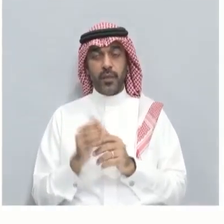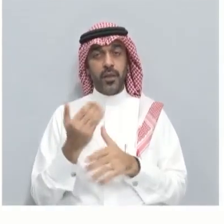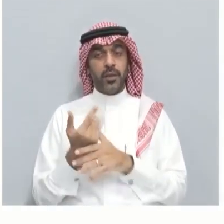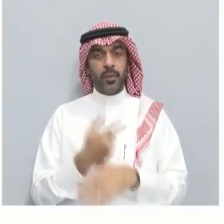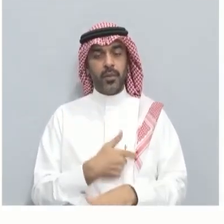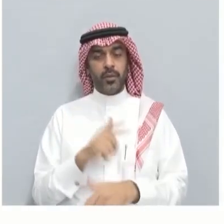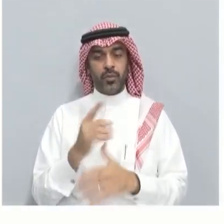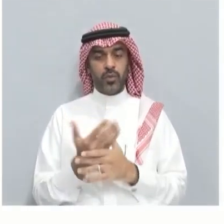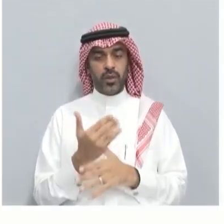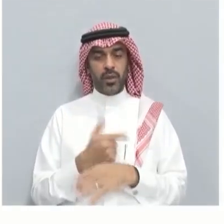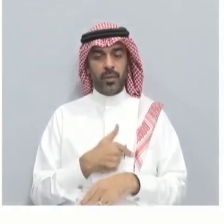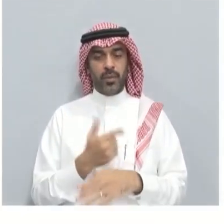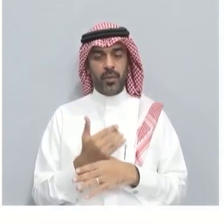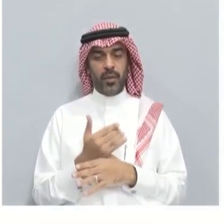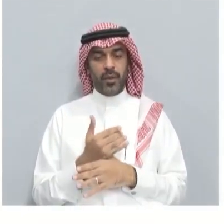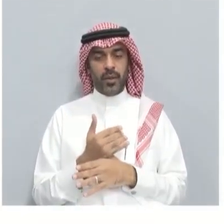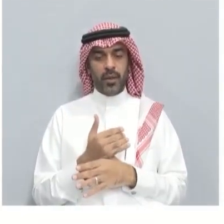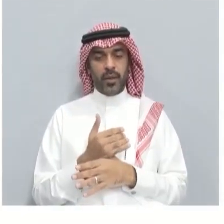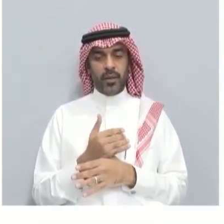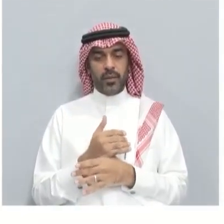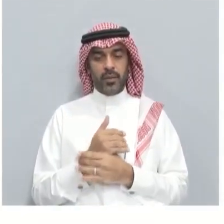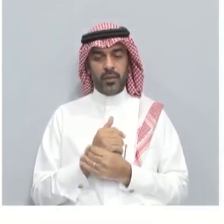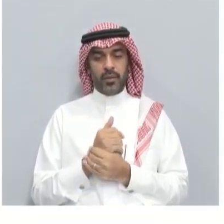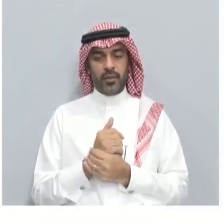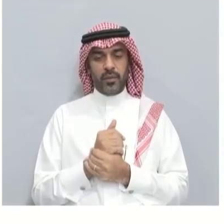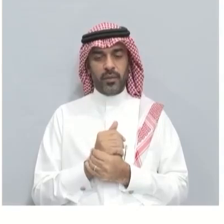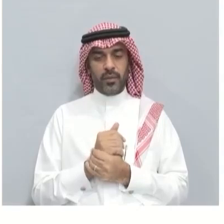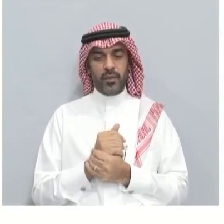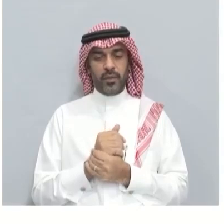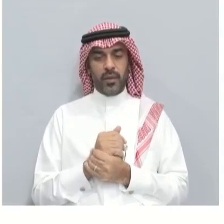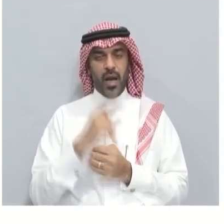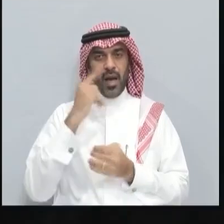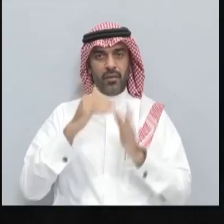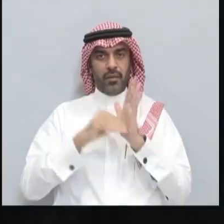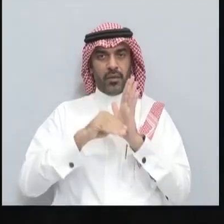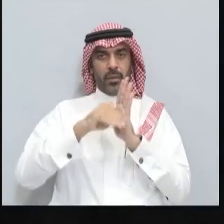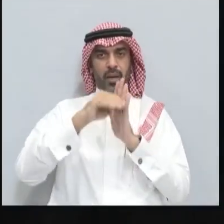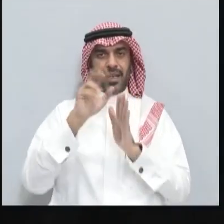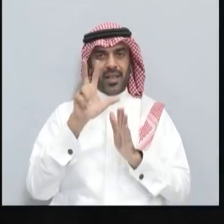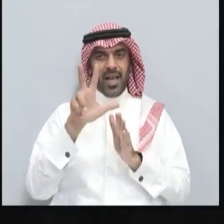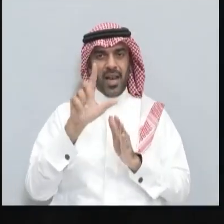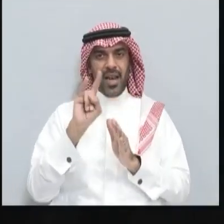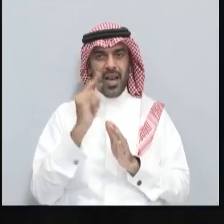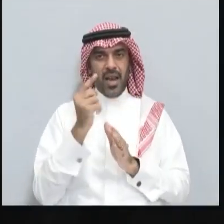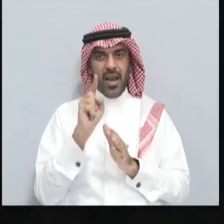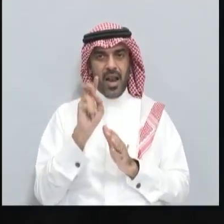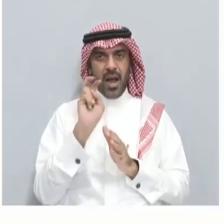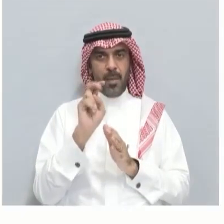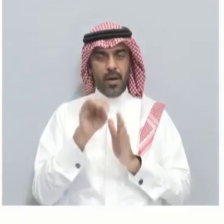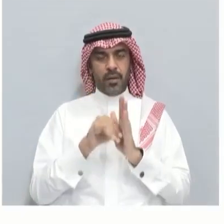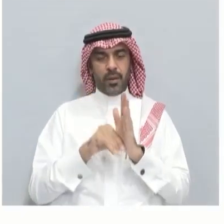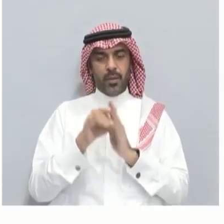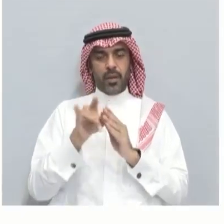حدود الصفائح التباعديه لو لو اردنا ان نربطه مع الصفائح حدوث التباعديه وايضا هذه